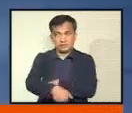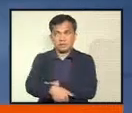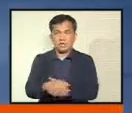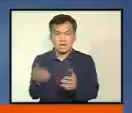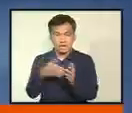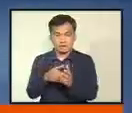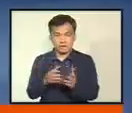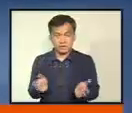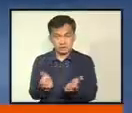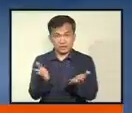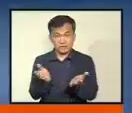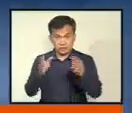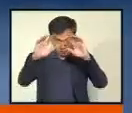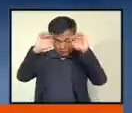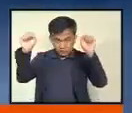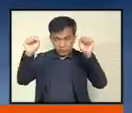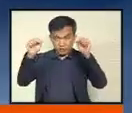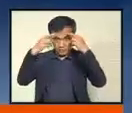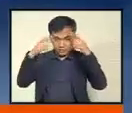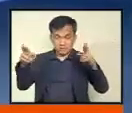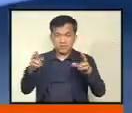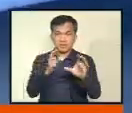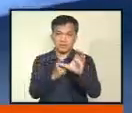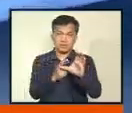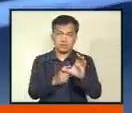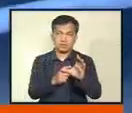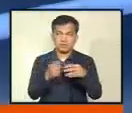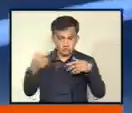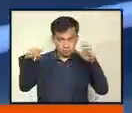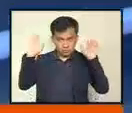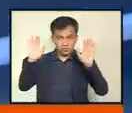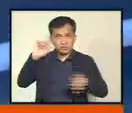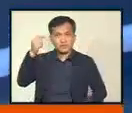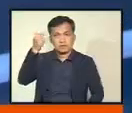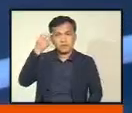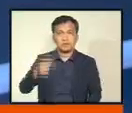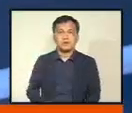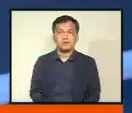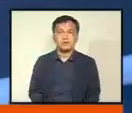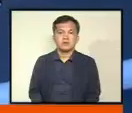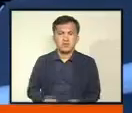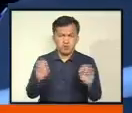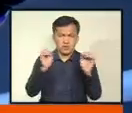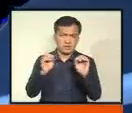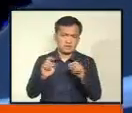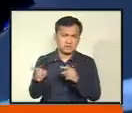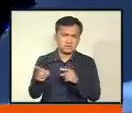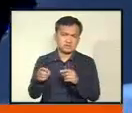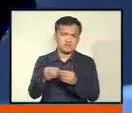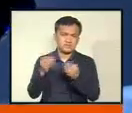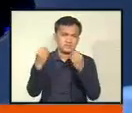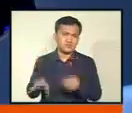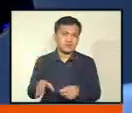Muling hinikayat ng Pangulo ang mga rebeldeng komunista na sumuko na sa gobyerno. Wala raw kasing